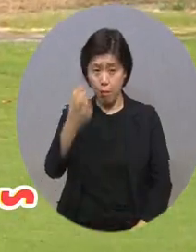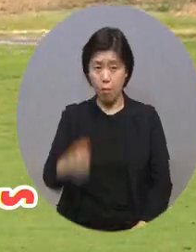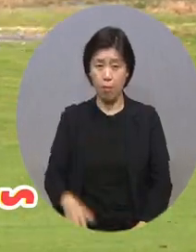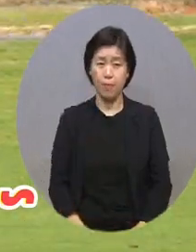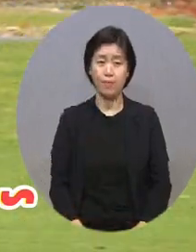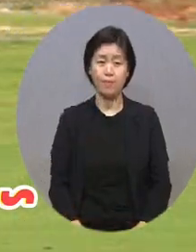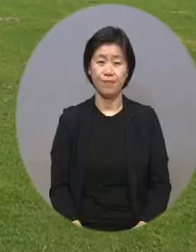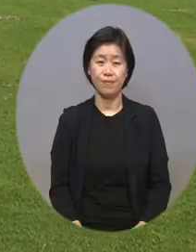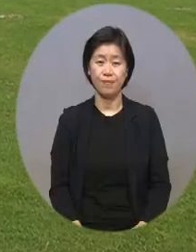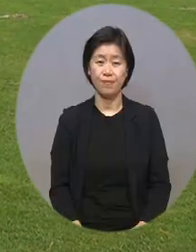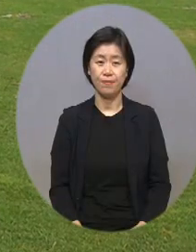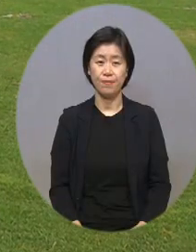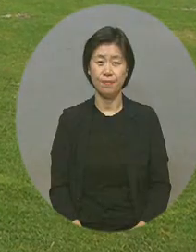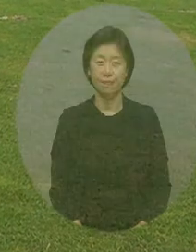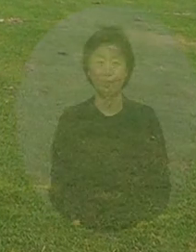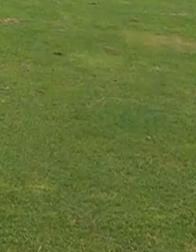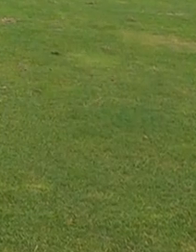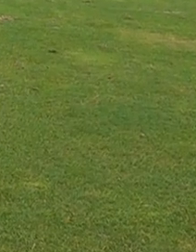있어.